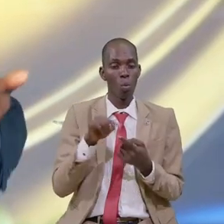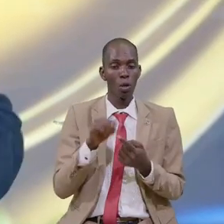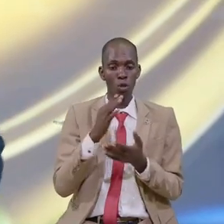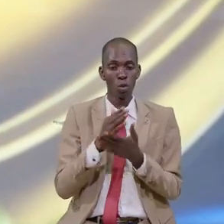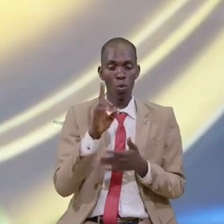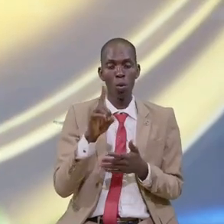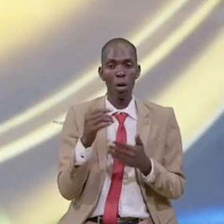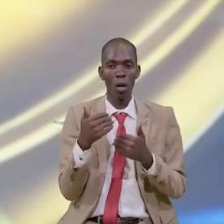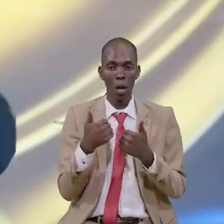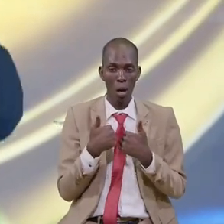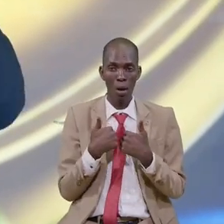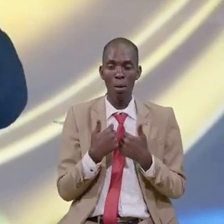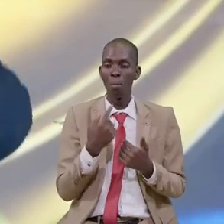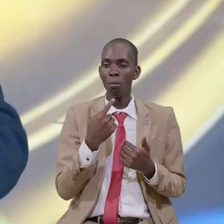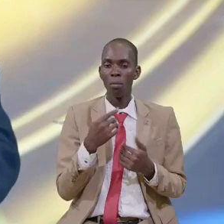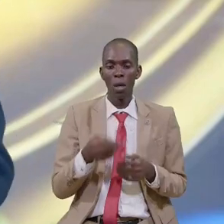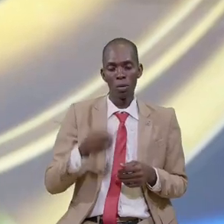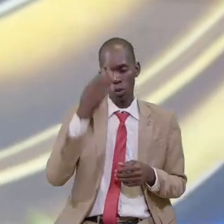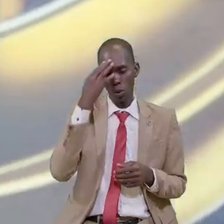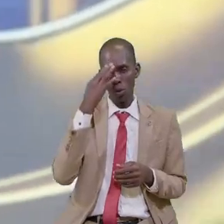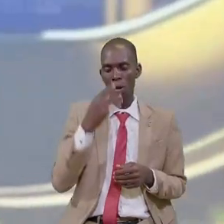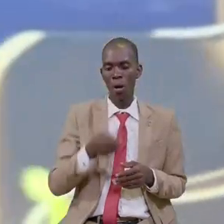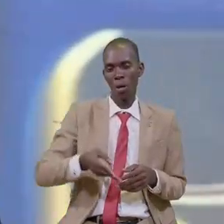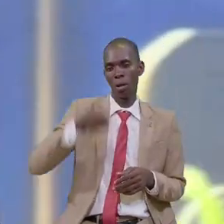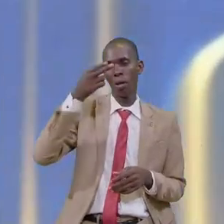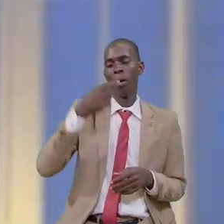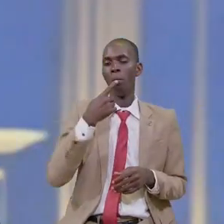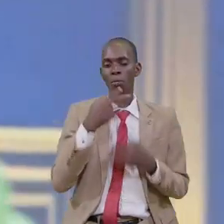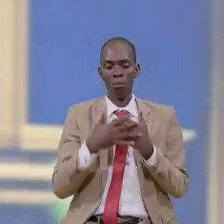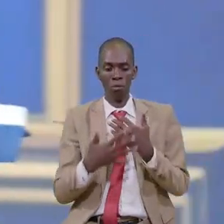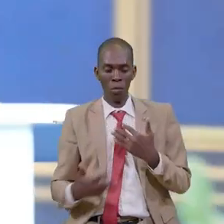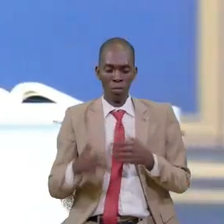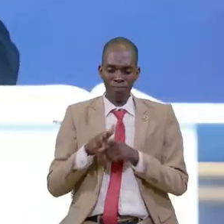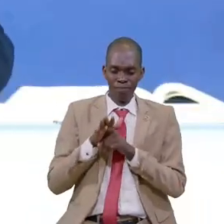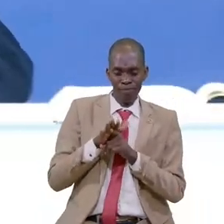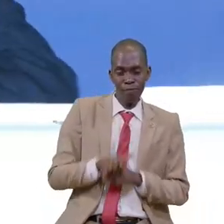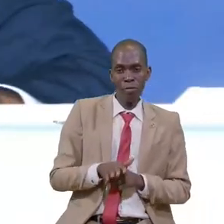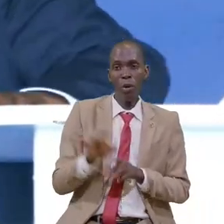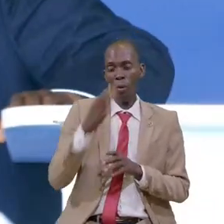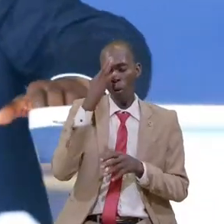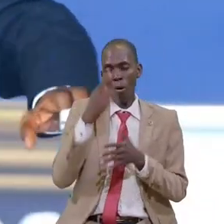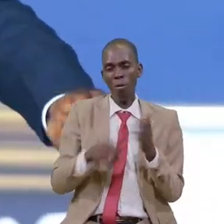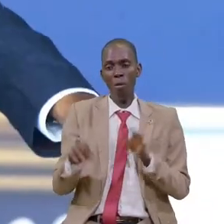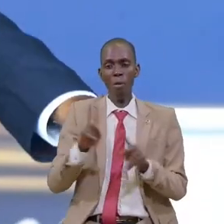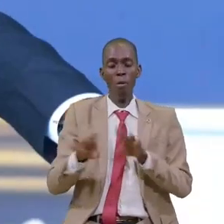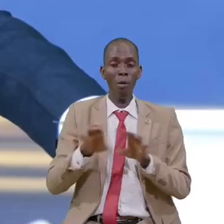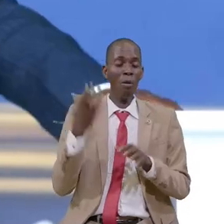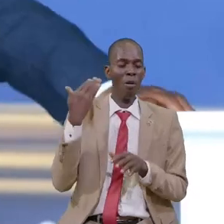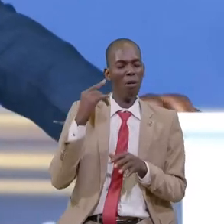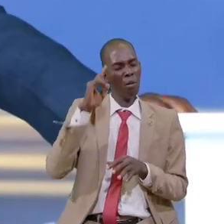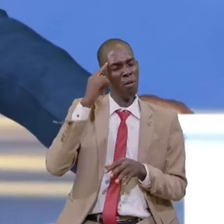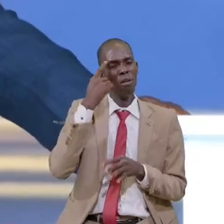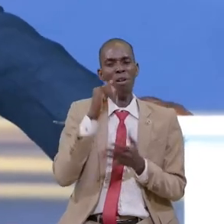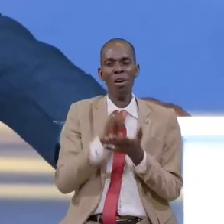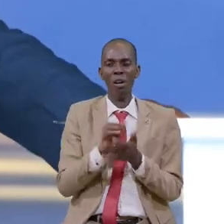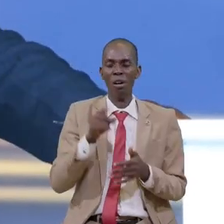quelqu'un avait la tension artérielle, vous savez ce qu'il faisait? Il pensait que la tension artérielle